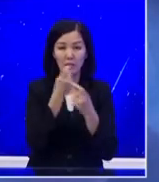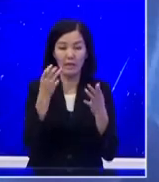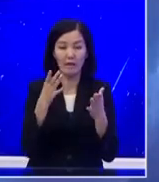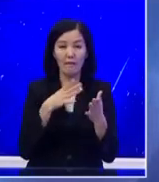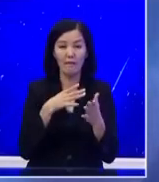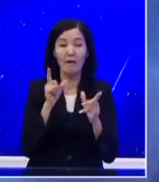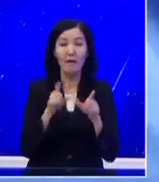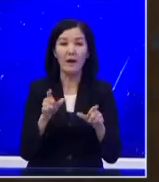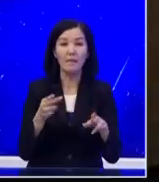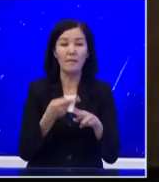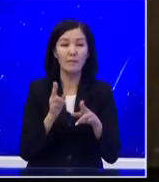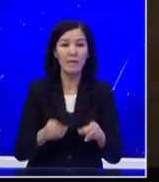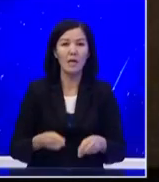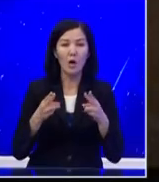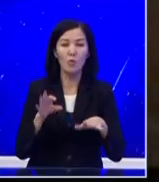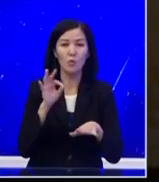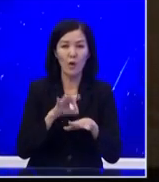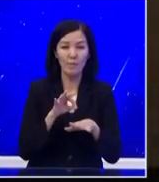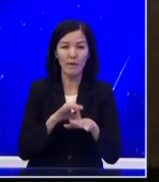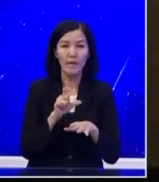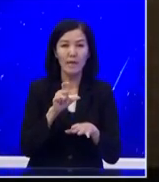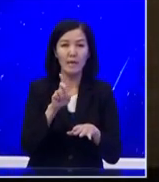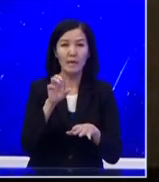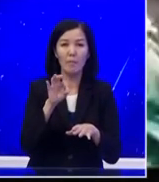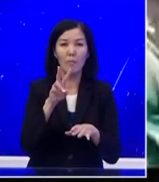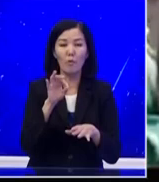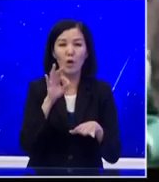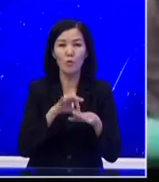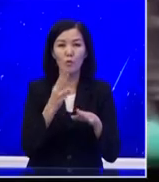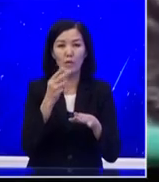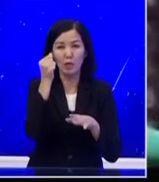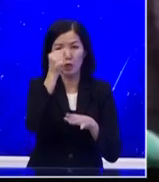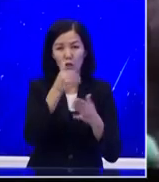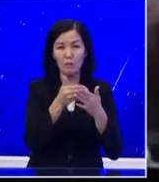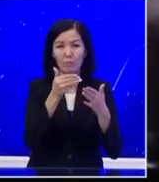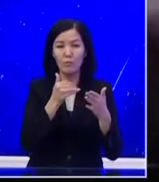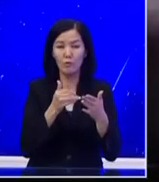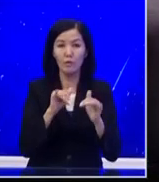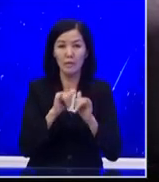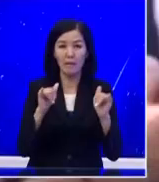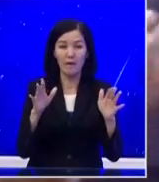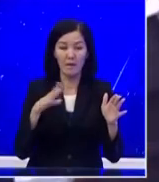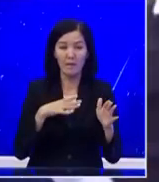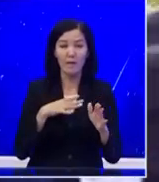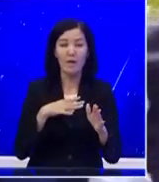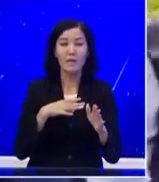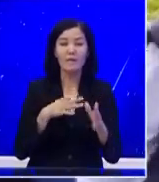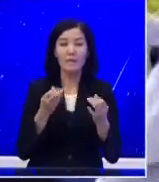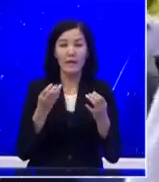адамзат тарихындағы ең қауіпті аурудың бірі. Эбола безгегі осыдан 2 жыл бұрын Африкада өршіген. Осы аралықта